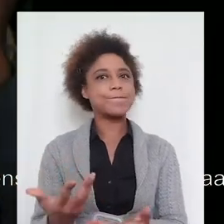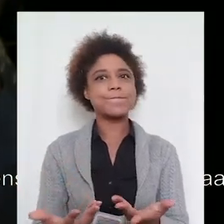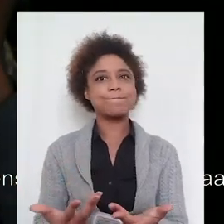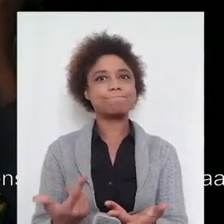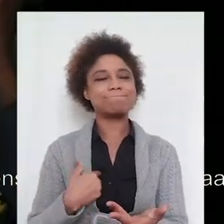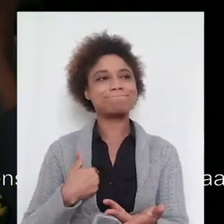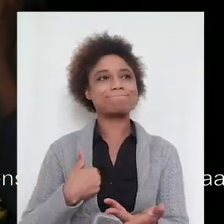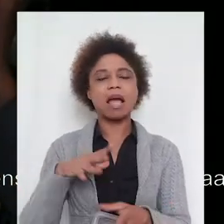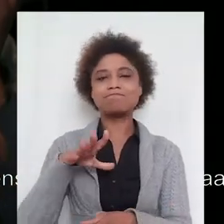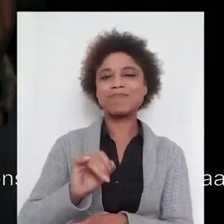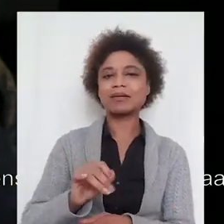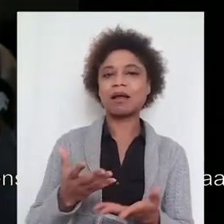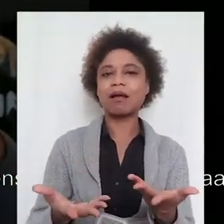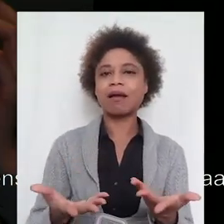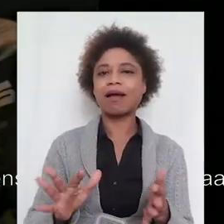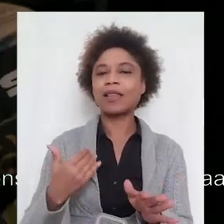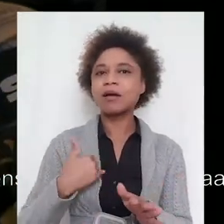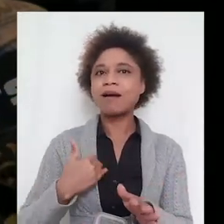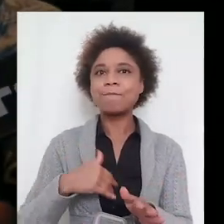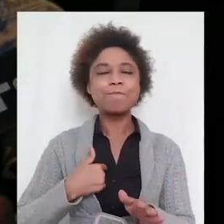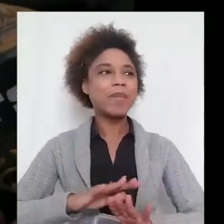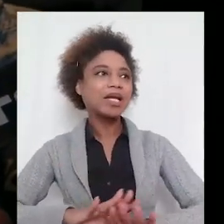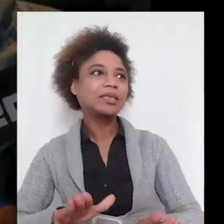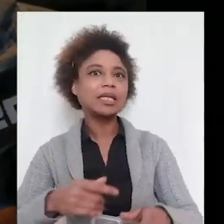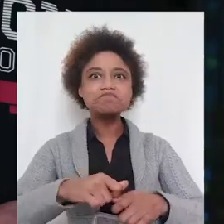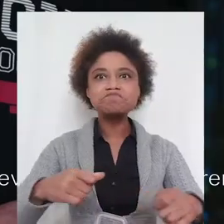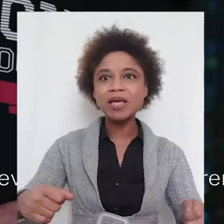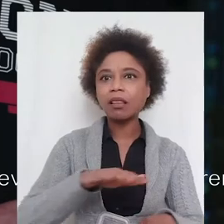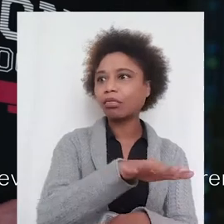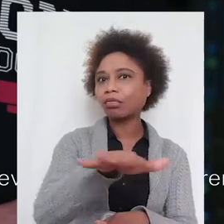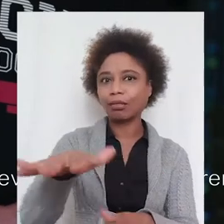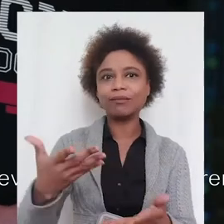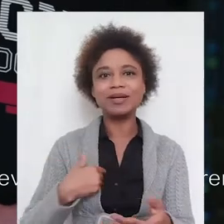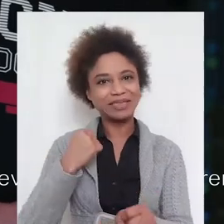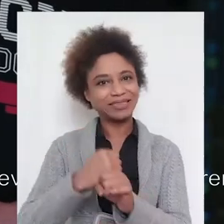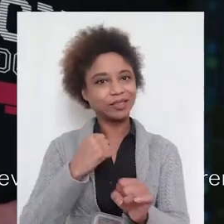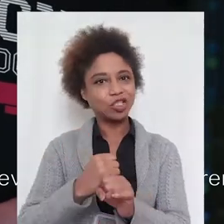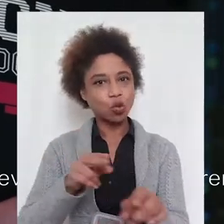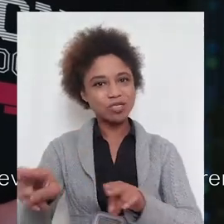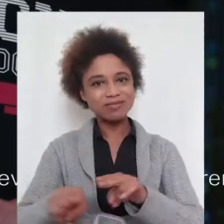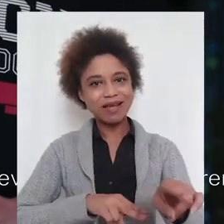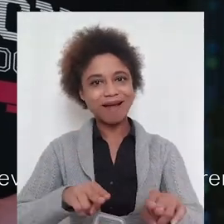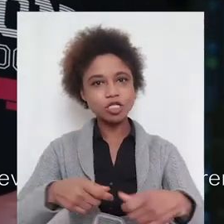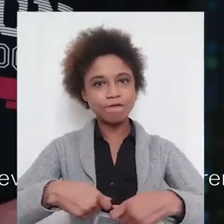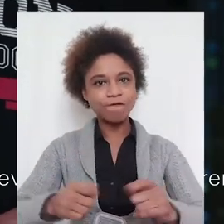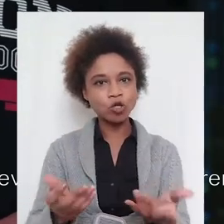merk je dat er eigenlijk allerlei mensen voor je klaarstaan en middelen zijn om toch zo'n theatervoorstelling als